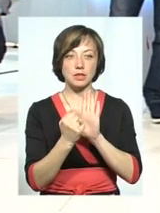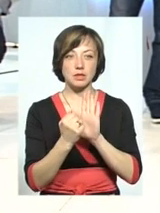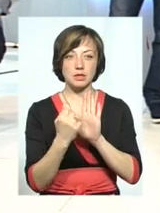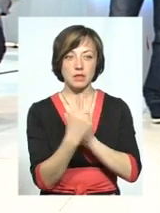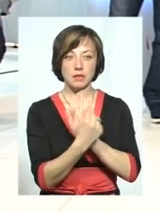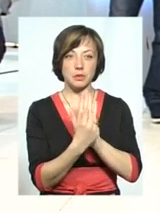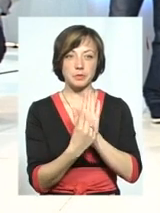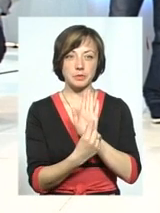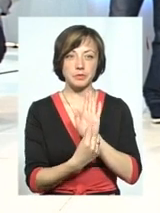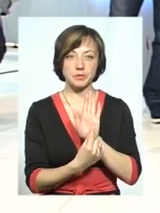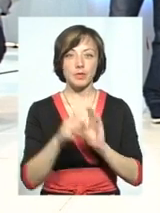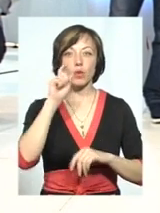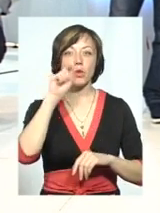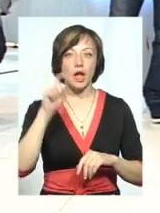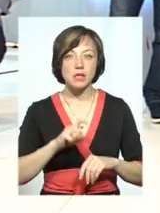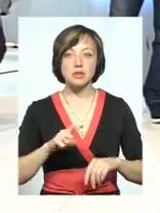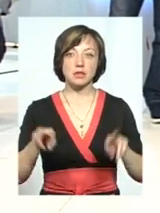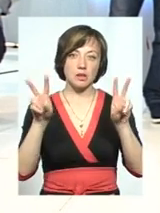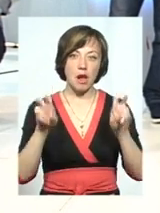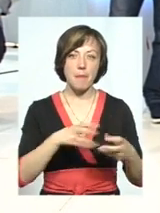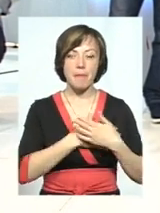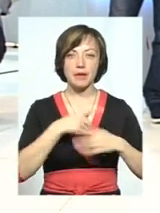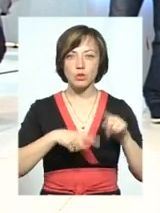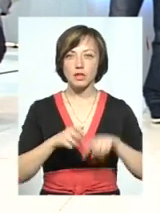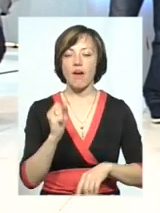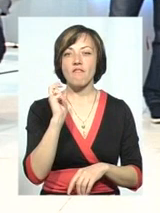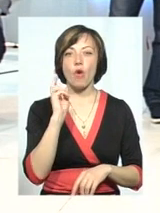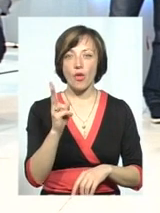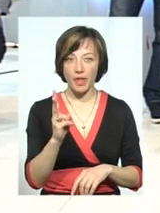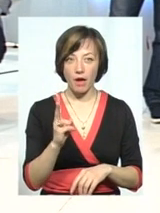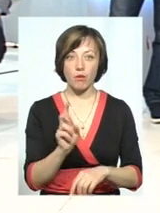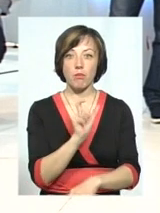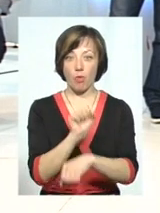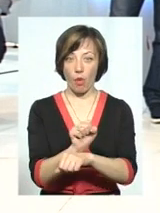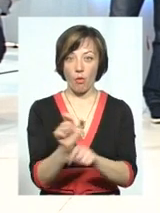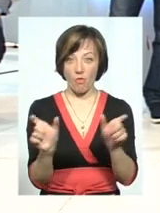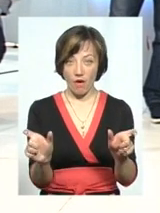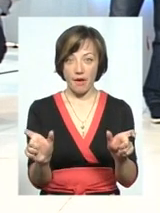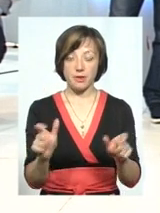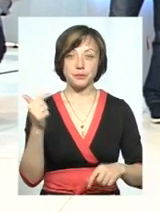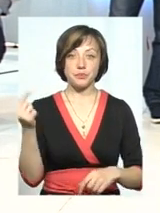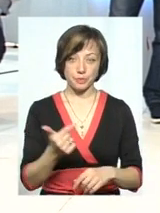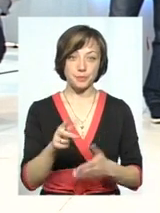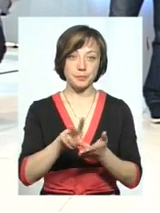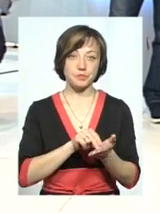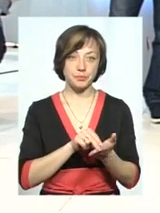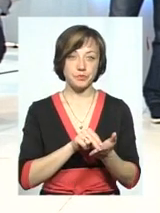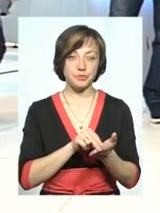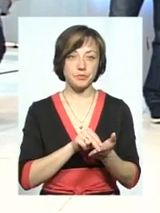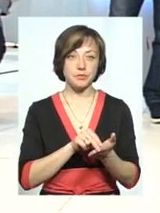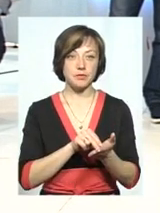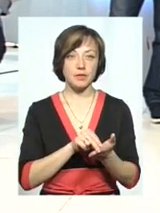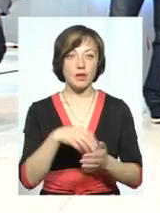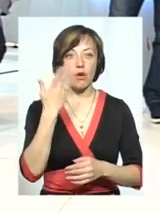українські, патріотичні, ВКонтакті, і ВКонтакт їх блокував. І грубий такий приклад, да, там,